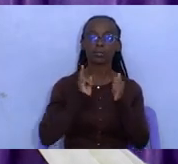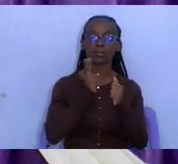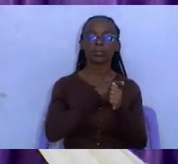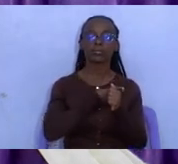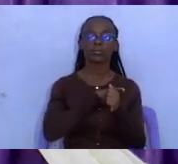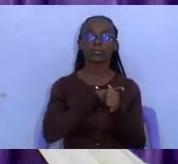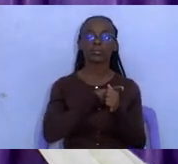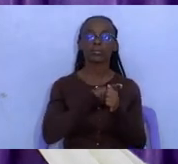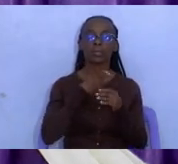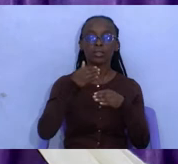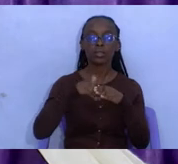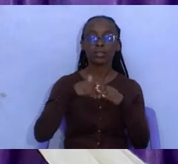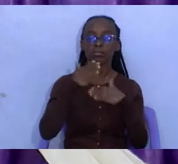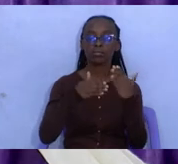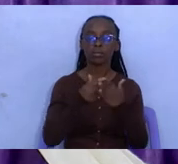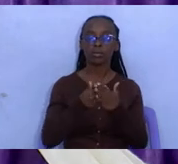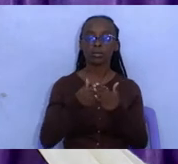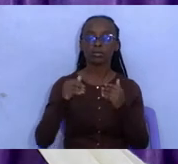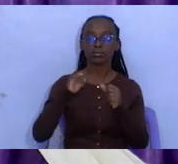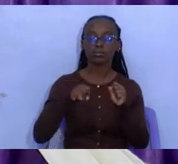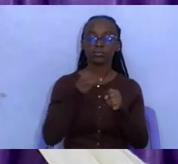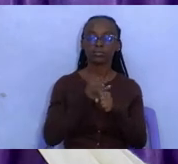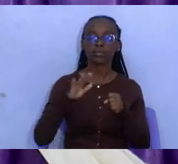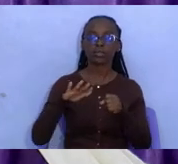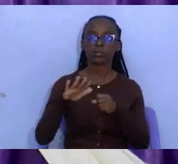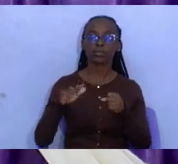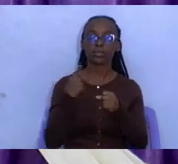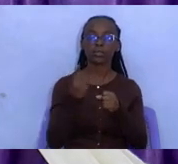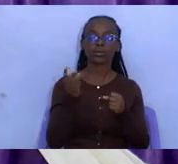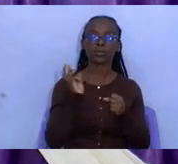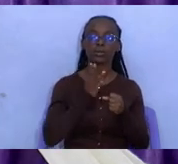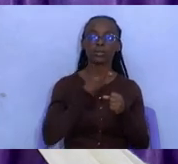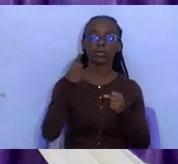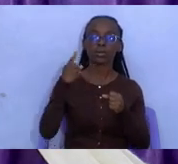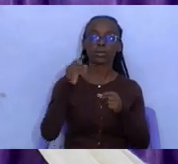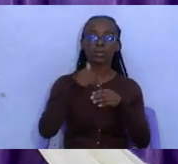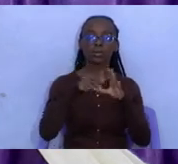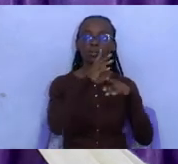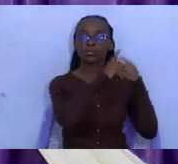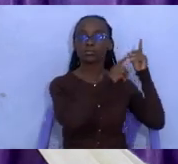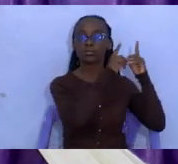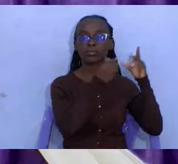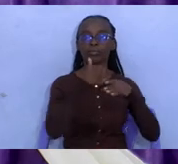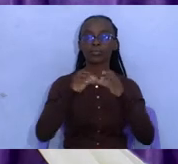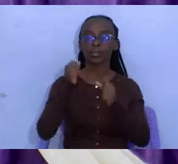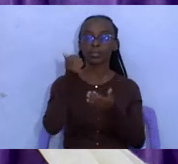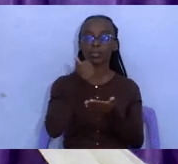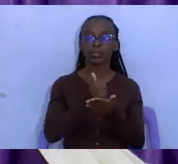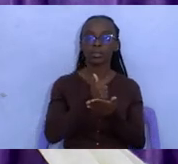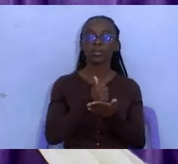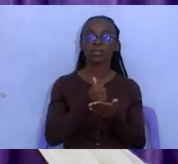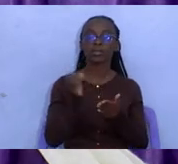wetu. Katika maeneo ya kazi, popote tumeenda, katika usafiri, katika ofisi za kazi,